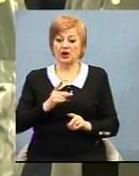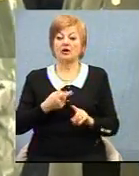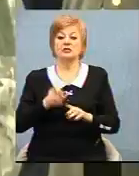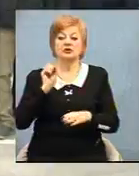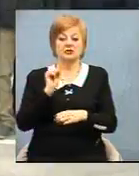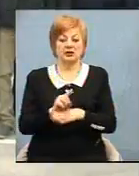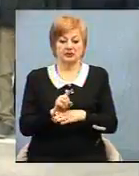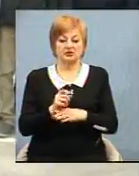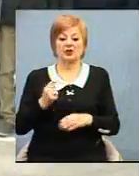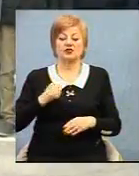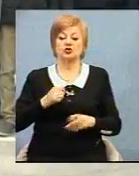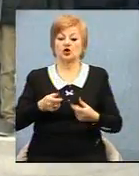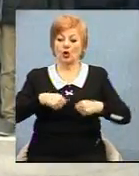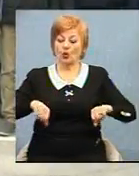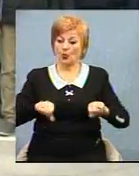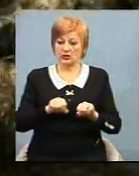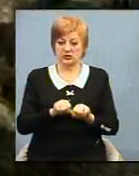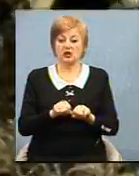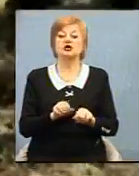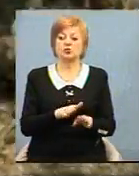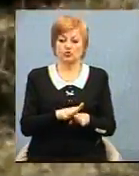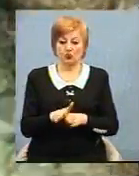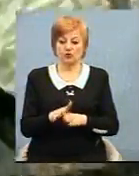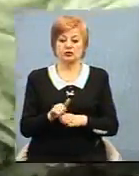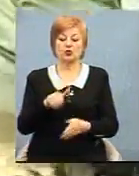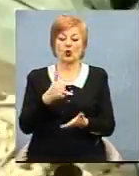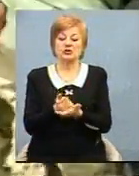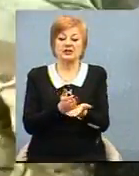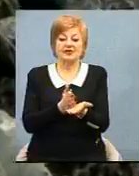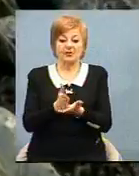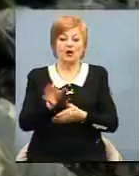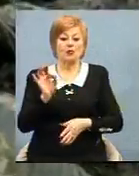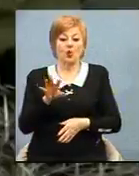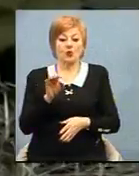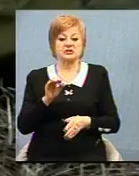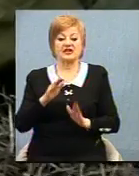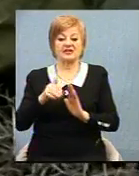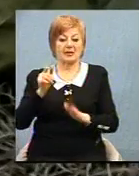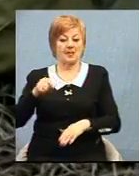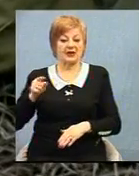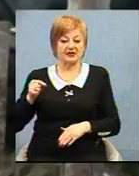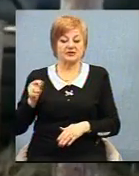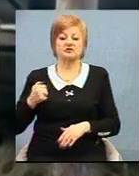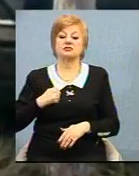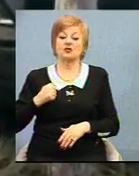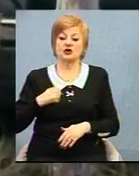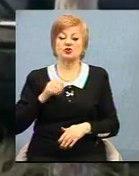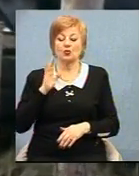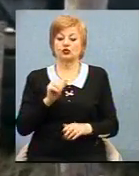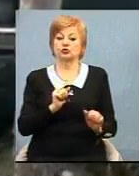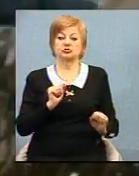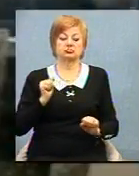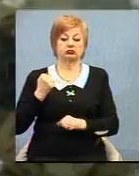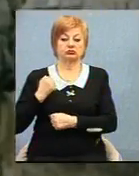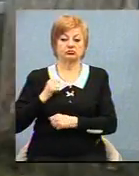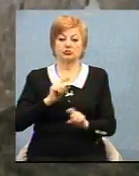завданням обласний військовий комісаріат впорається. Один із основних напрямків осіннього призову – підготовка бійців, які під час служби будуть охороняти